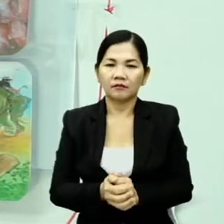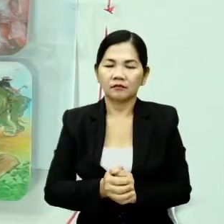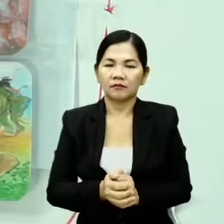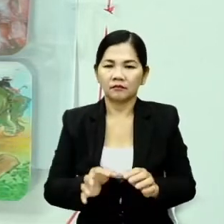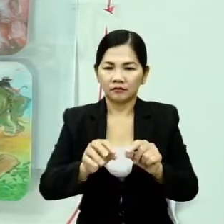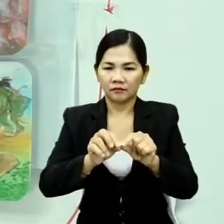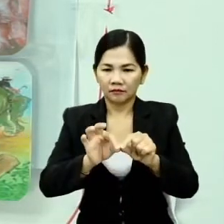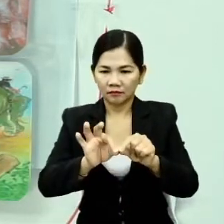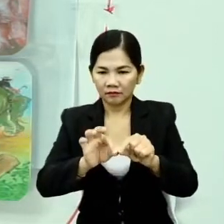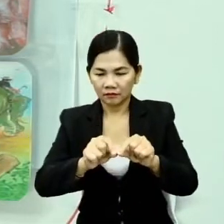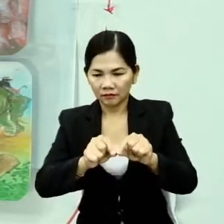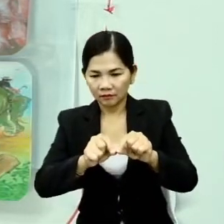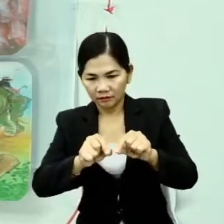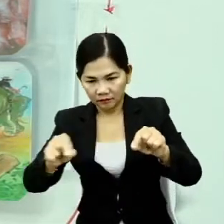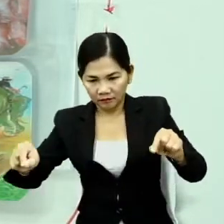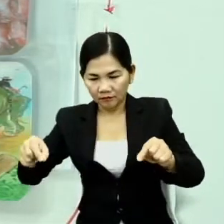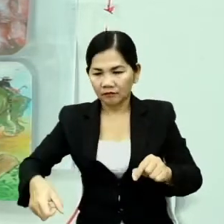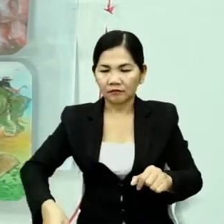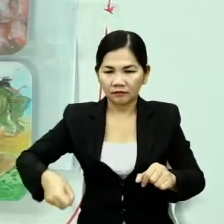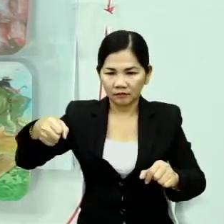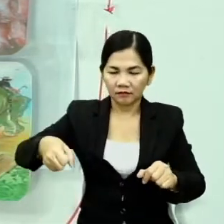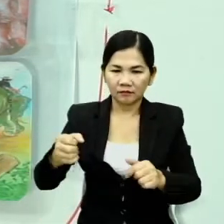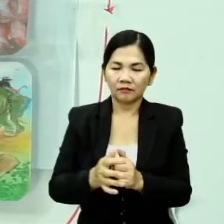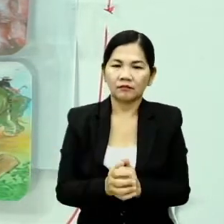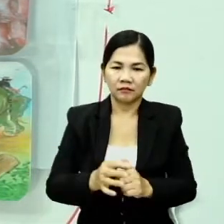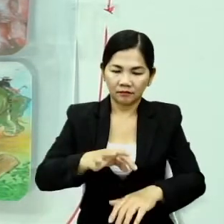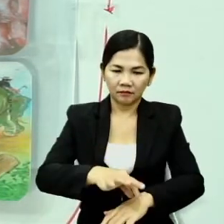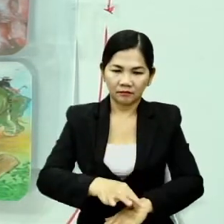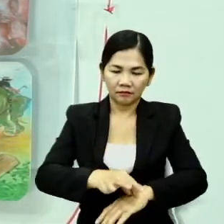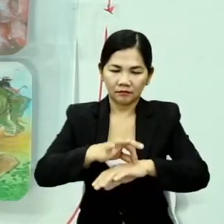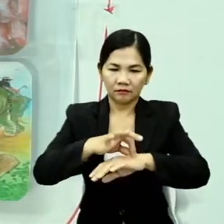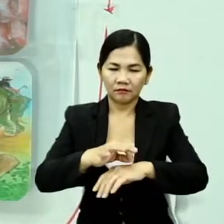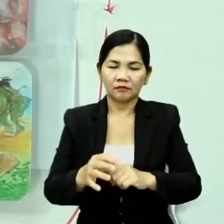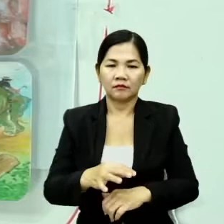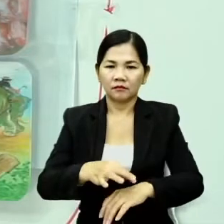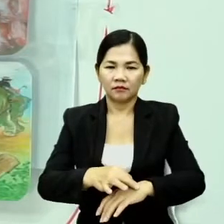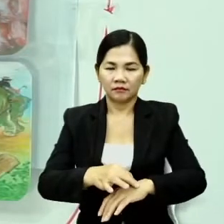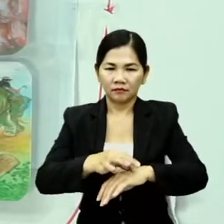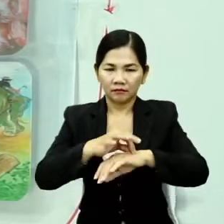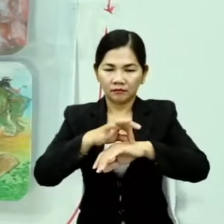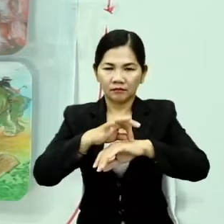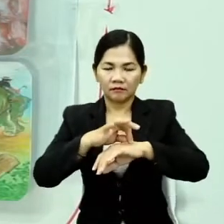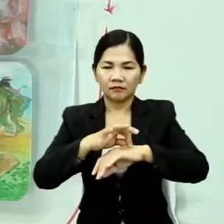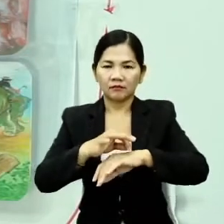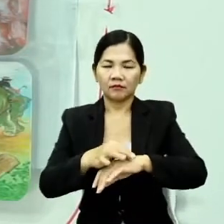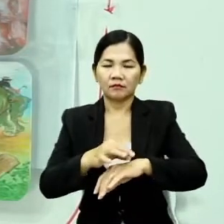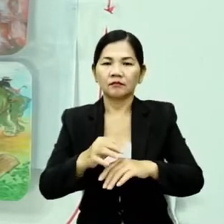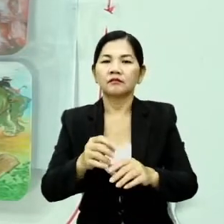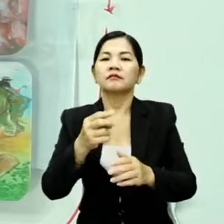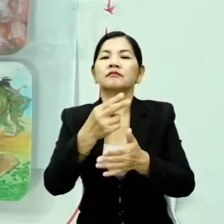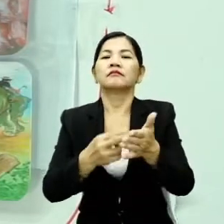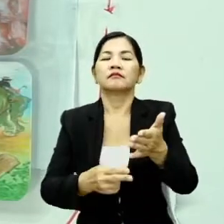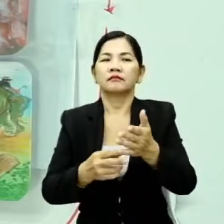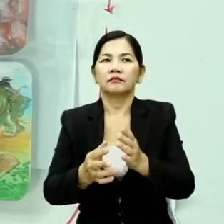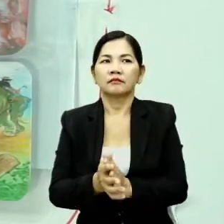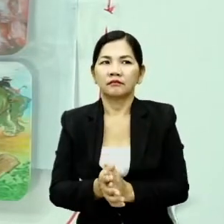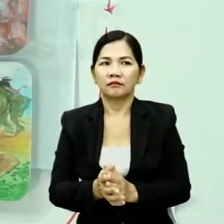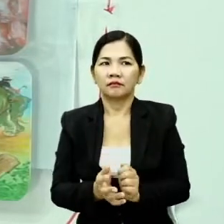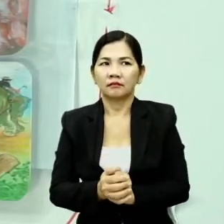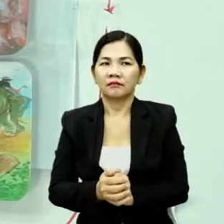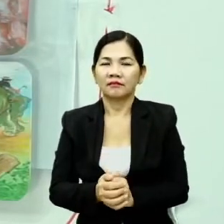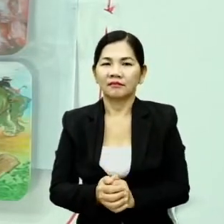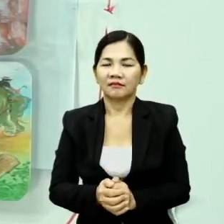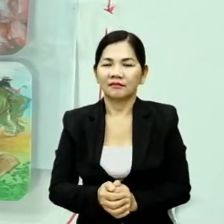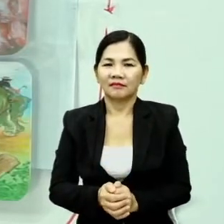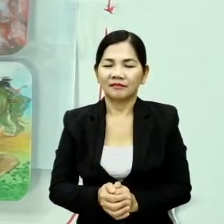cha cặp bột ní cứ thưa ẩm pí cha sắp bay ta con á cha ạ thưa ẩm pí sắp bay cha sắp bay ở vậy là ta con cha con miệng